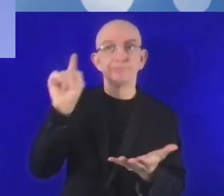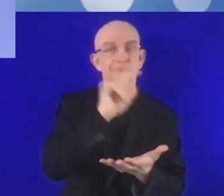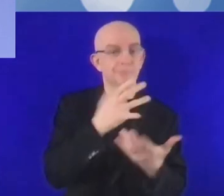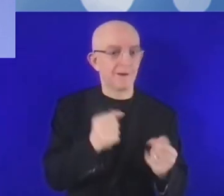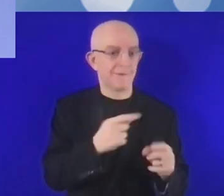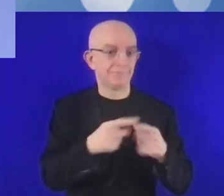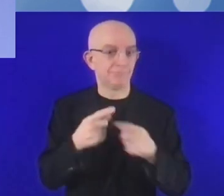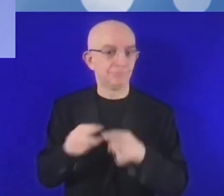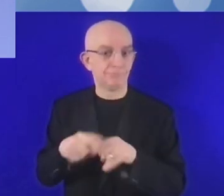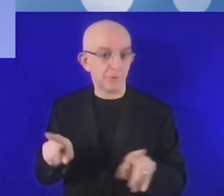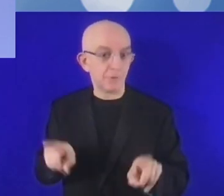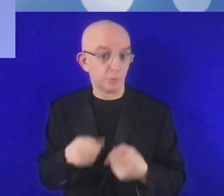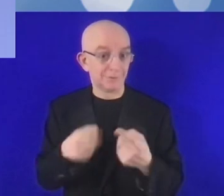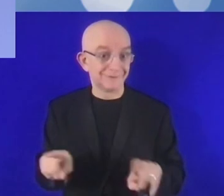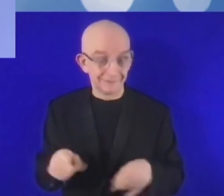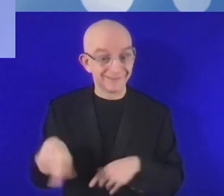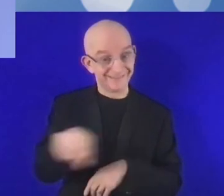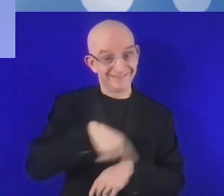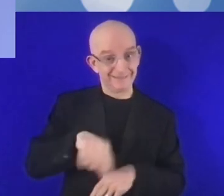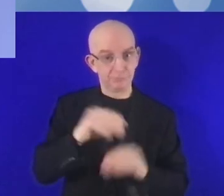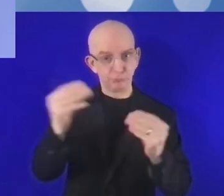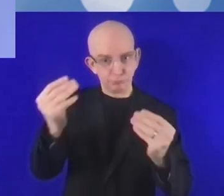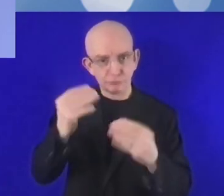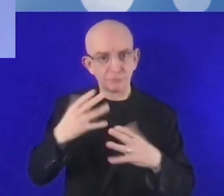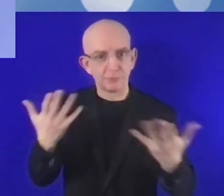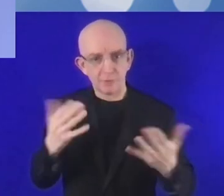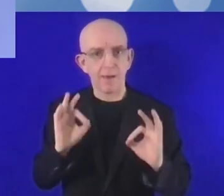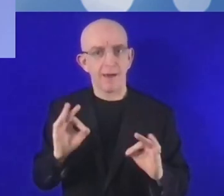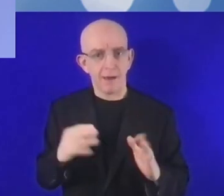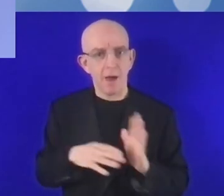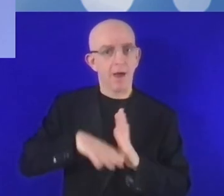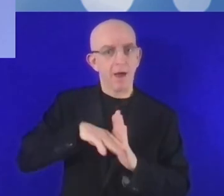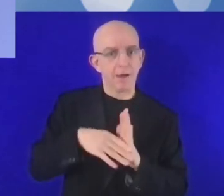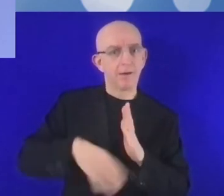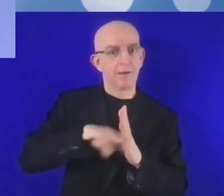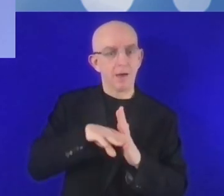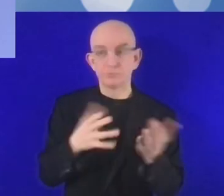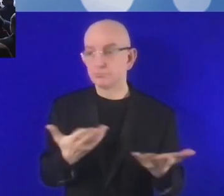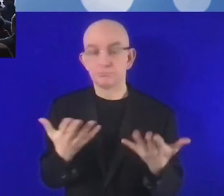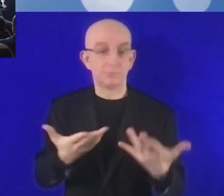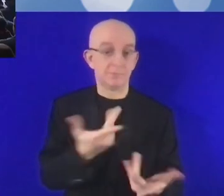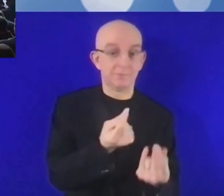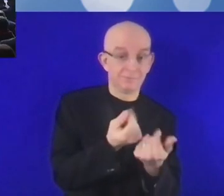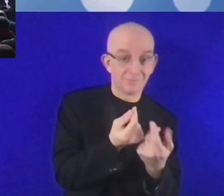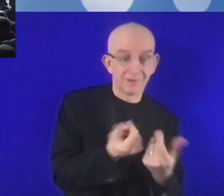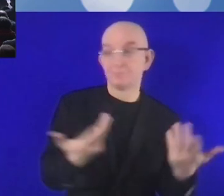приведет к тому, что молодые люди, а потом взрослые, будут более чувствительно